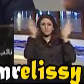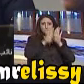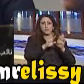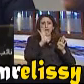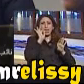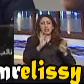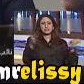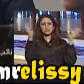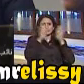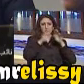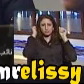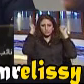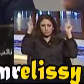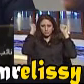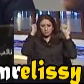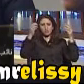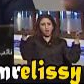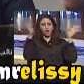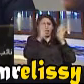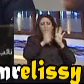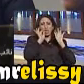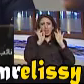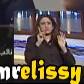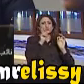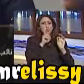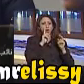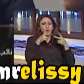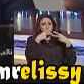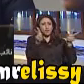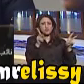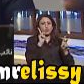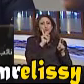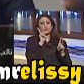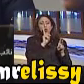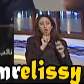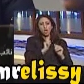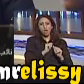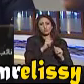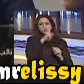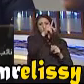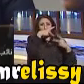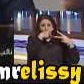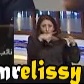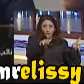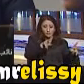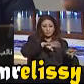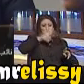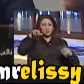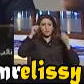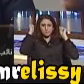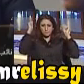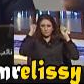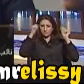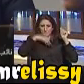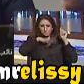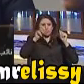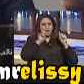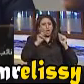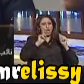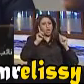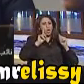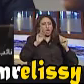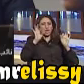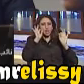وتعالوا منهم النهارده مش هيبقى مفتوح. وجينا النهارده برضك ان بعض نفس المجموعه جت وقالت وضع